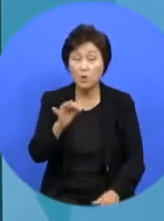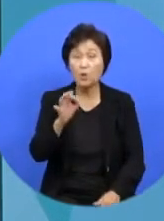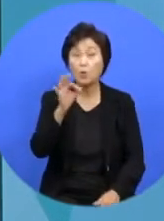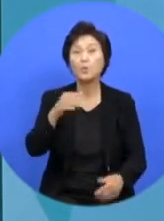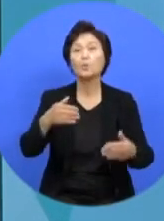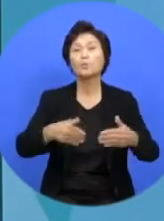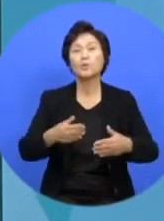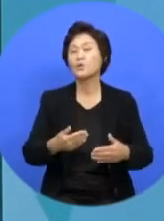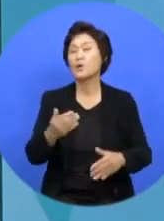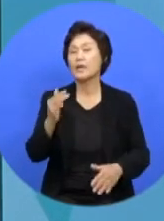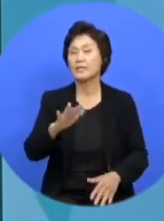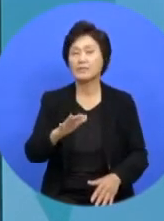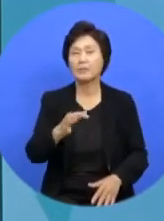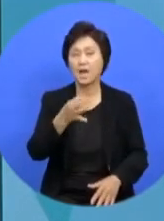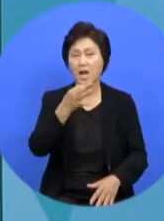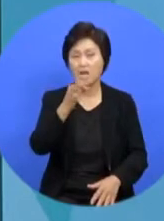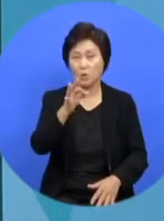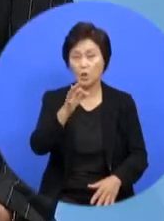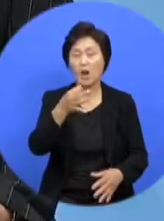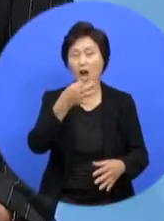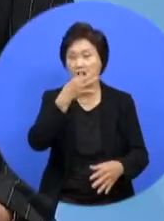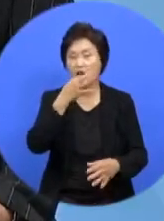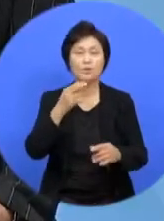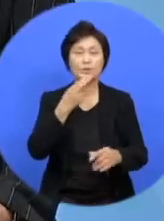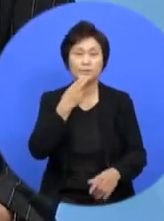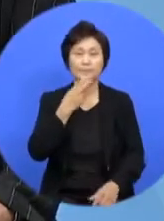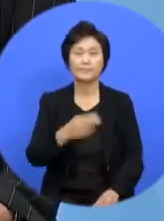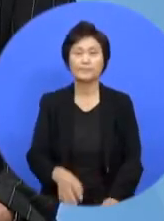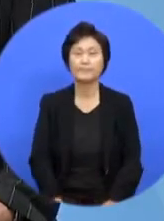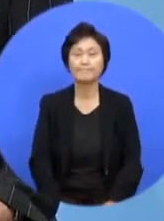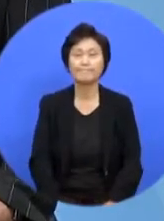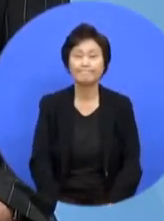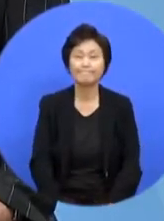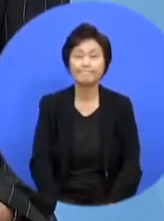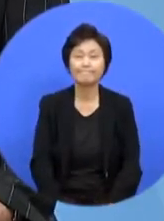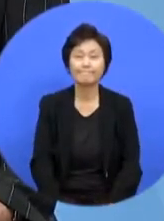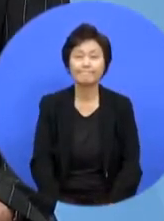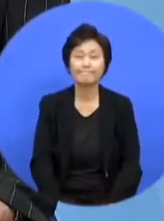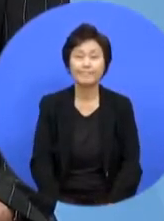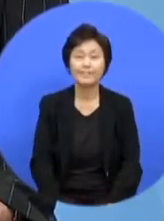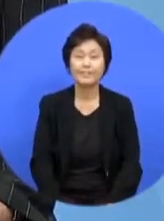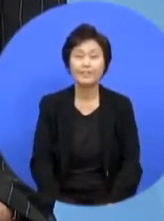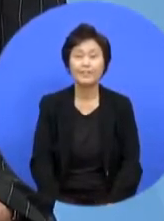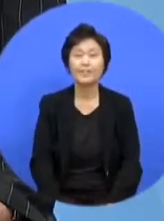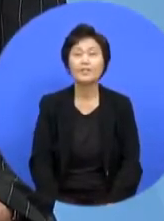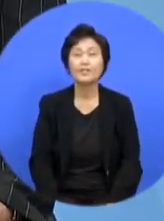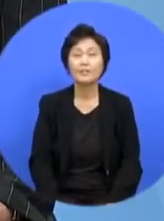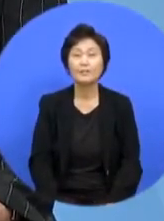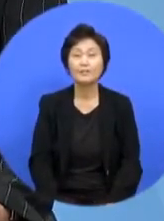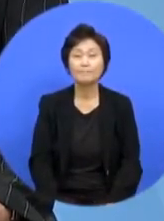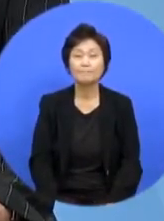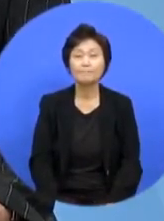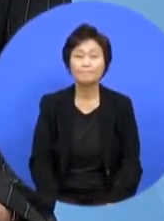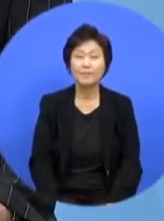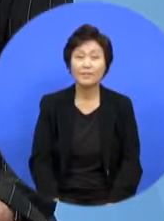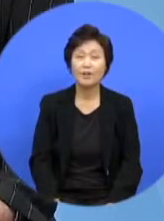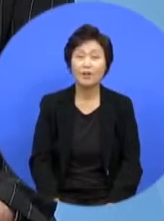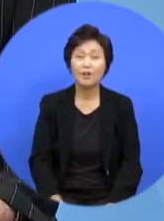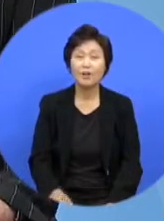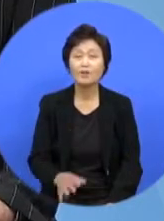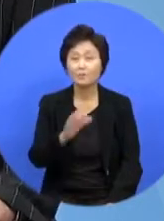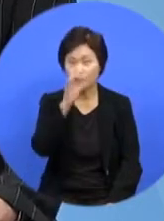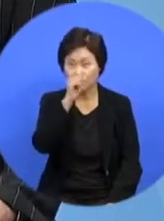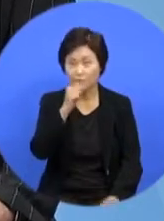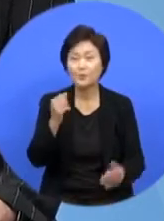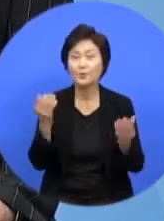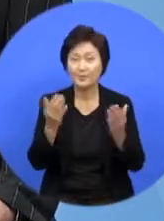이게 이제 저희 철학이죠. 그래서 아, 네. 아까 보니까 우리 저게 다문화 친구들 보이고 있더라고요. 네. 네. 예. 어 진짜 좋은